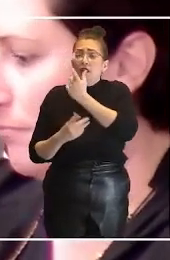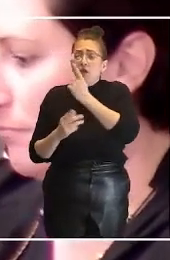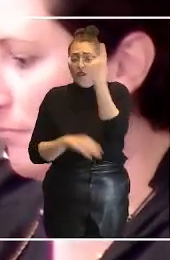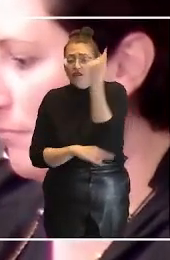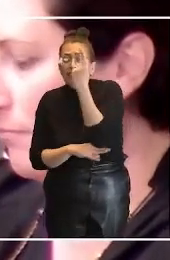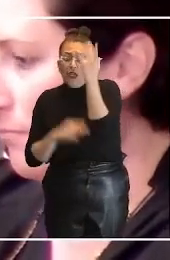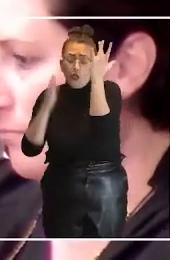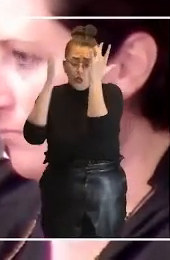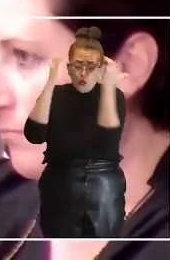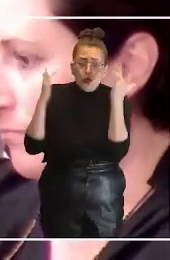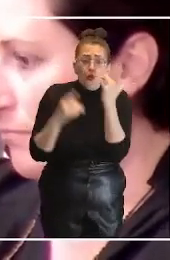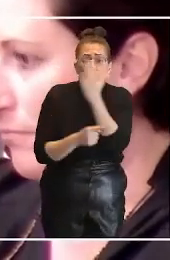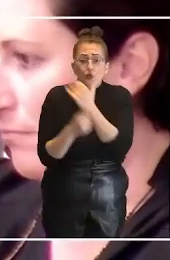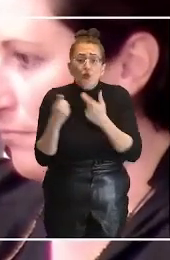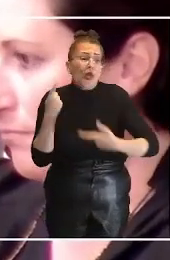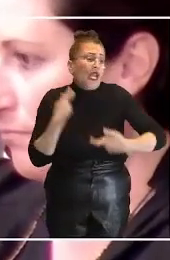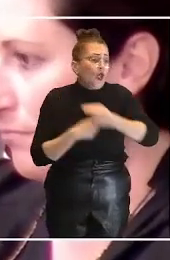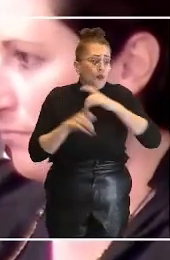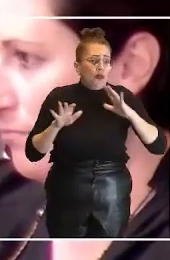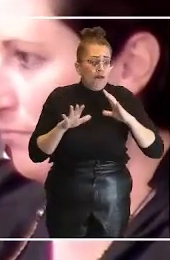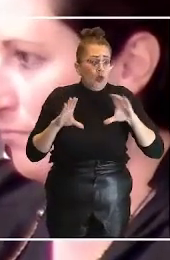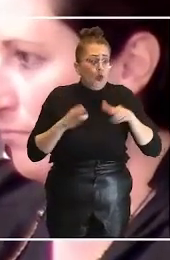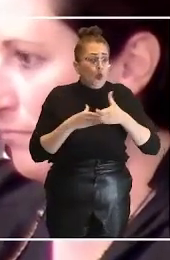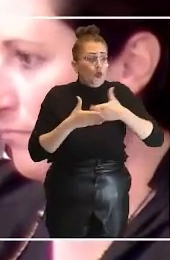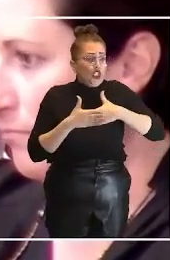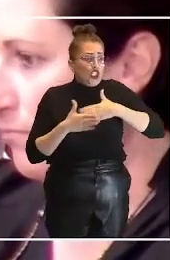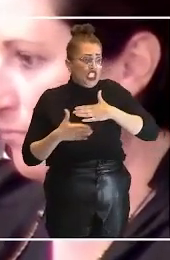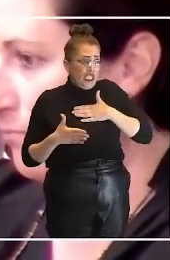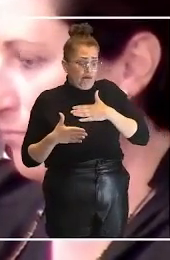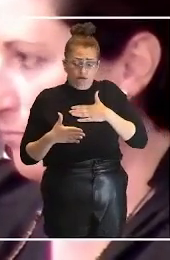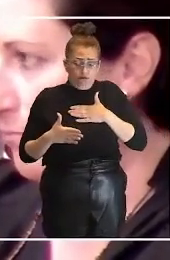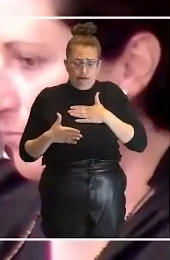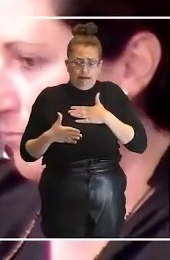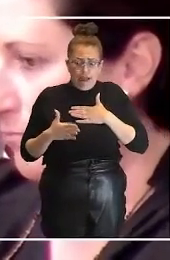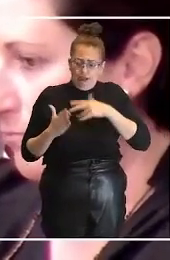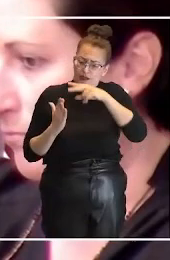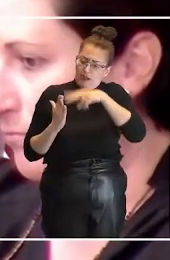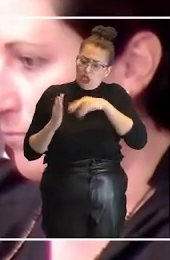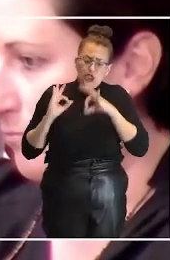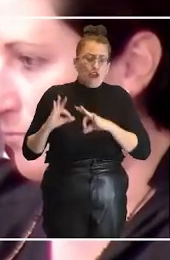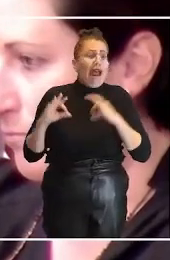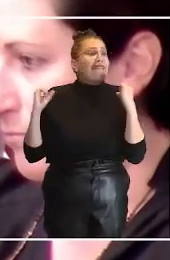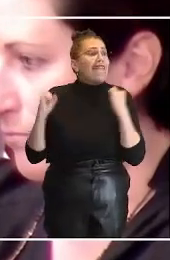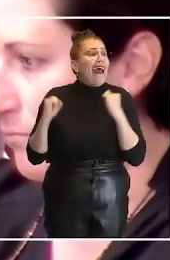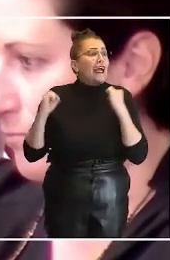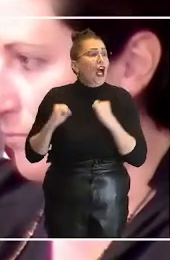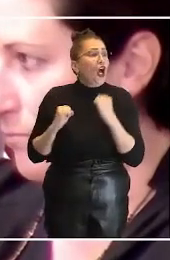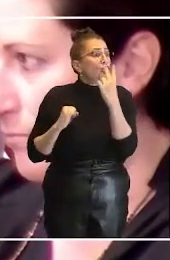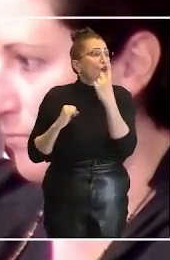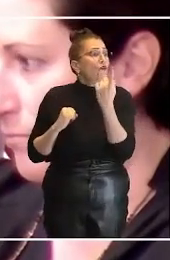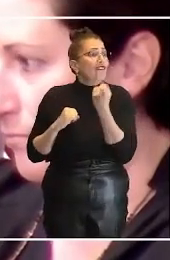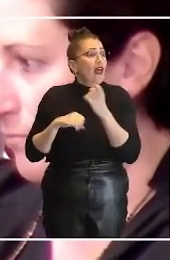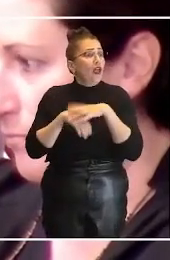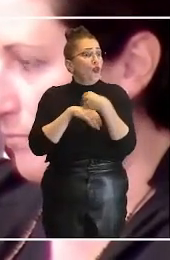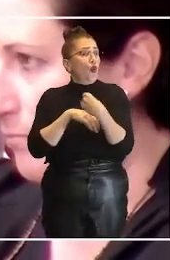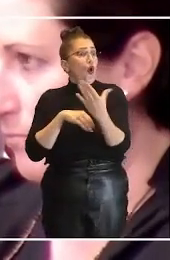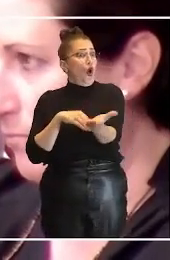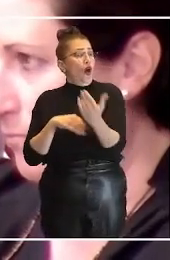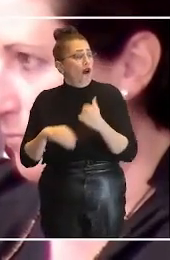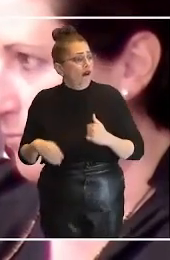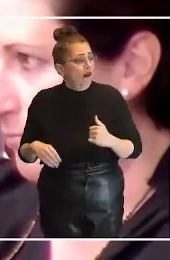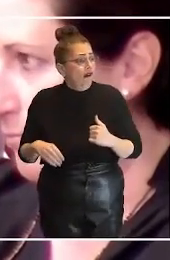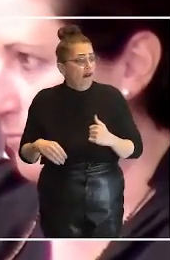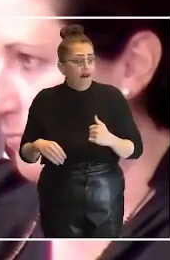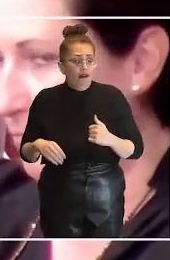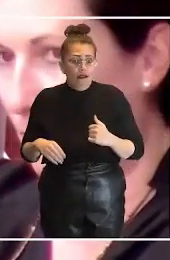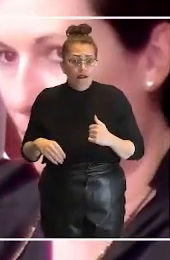culturels. Eh bien, je tiens à vous dire au nom de notre groupe que nous partageons ce constat fait par vos 2 consultantes et nous regrettons amèrement que vous soyez les seuls